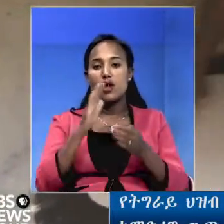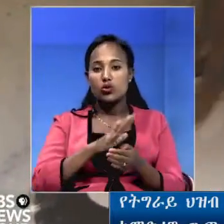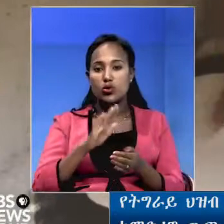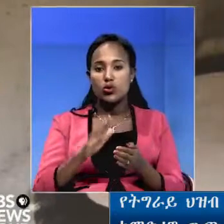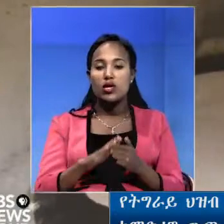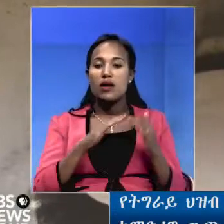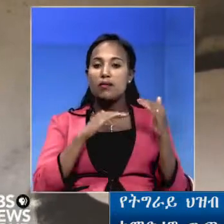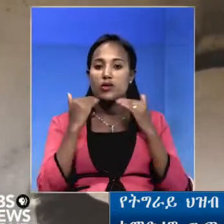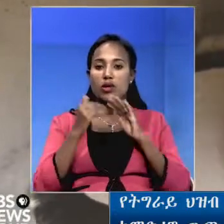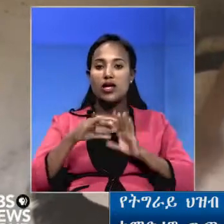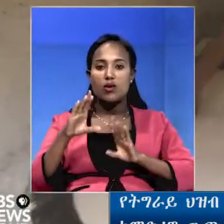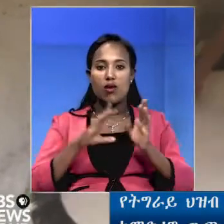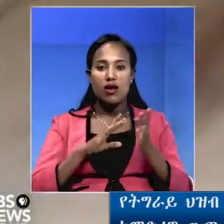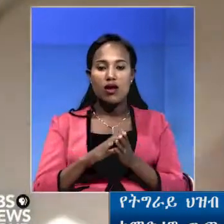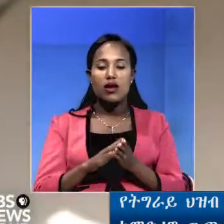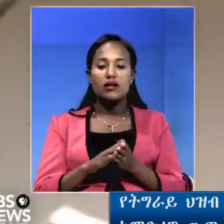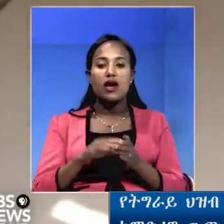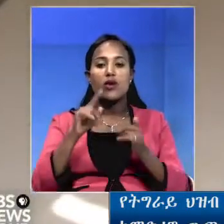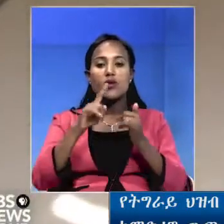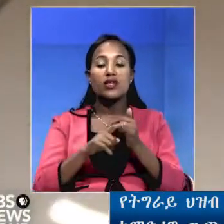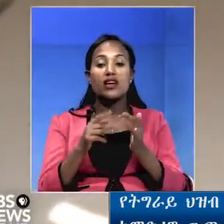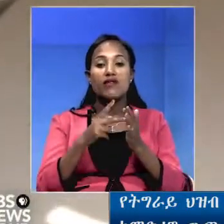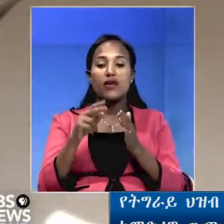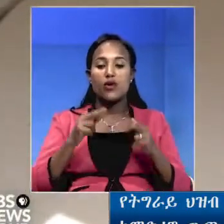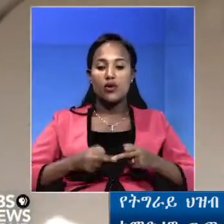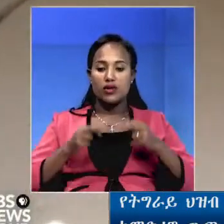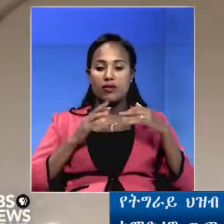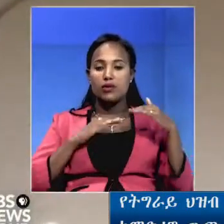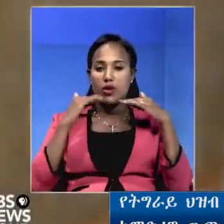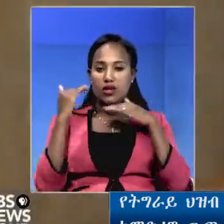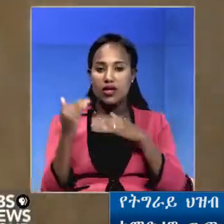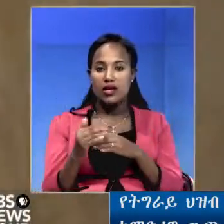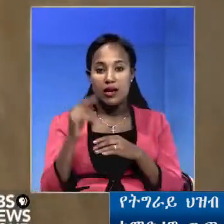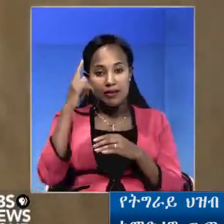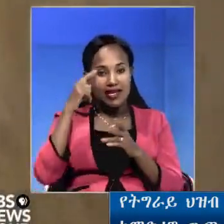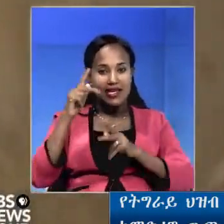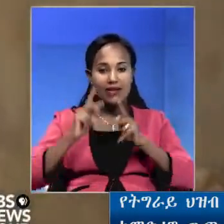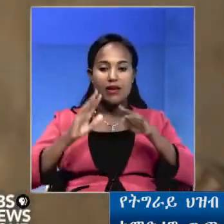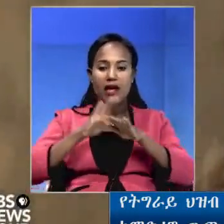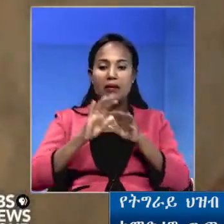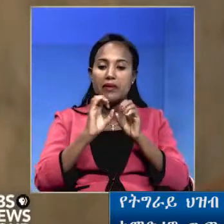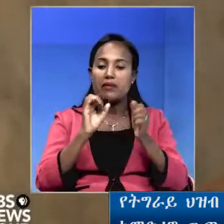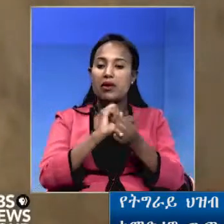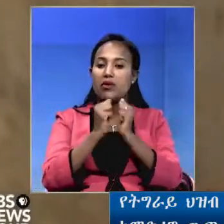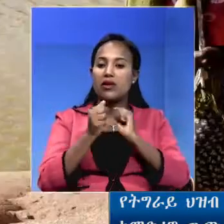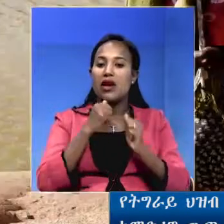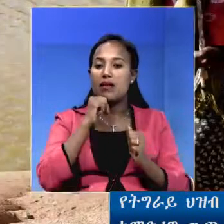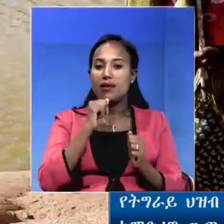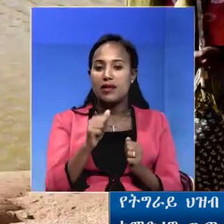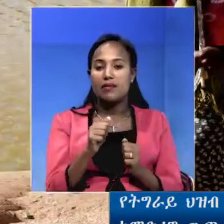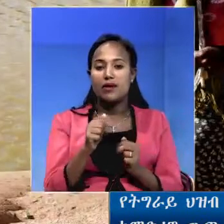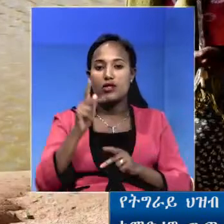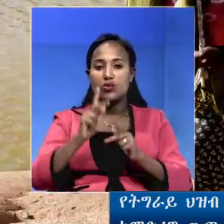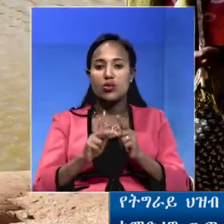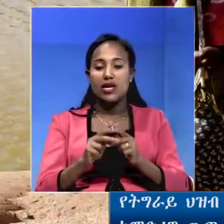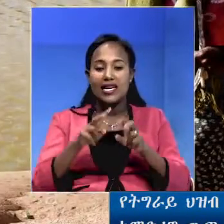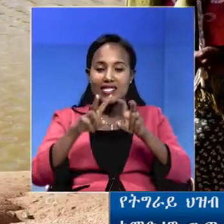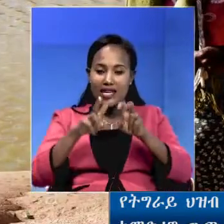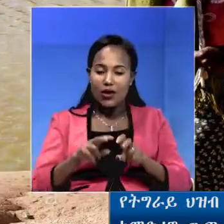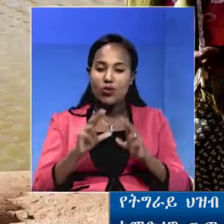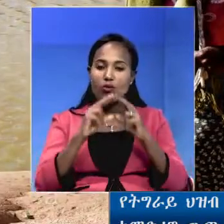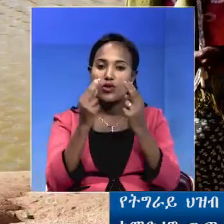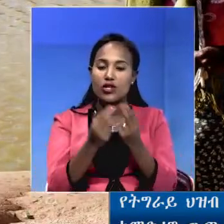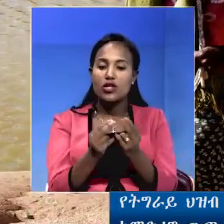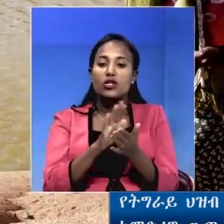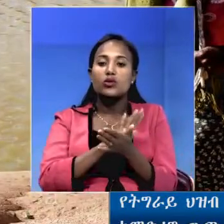ልጆቹንም መስዋዕት አድርጓል። ዳሩ ግን የተከፈለው የህይወት መስዋዕትነት በትግራይ ህዝብ ላይ ምንም ለውጥ አላመጣም። ህዝቡ ካረመኔው የህዋት